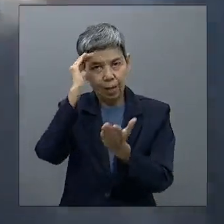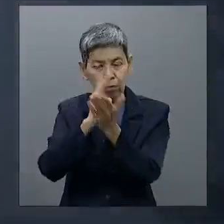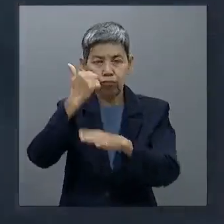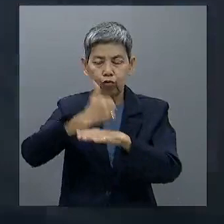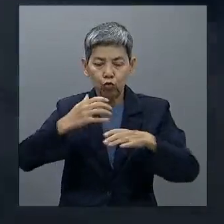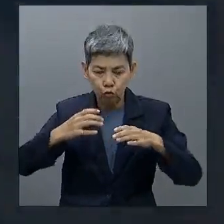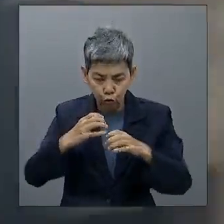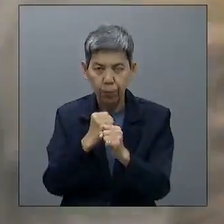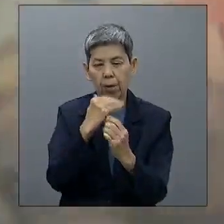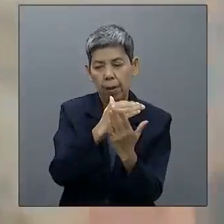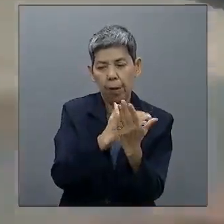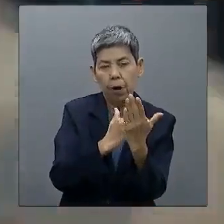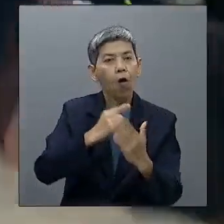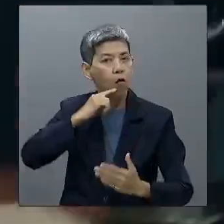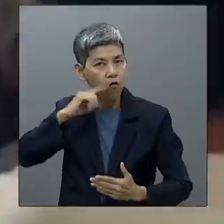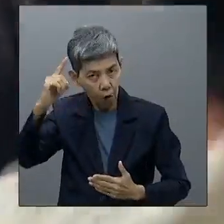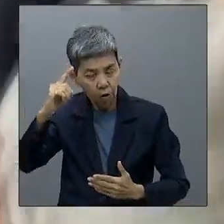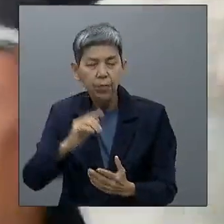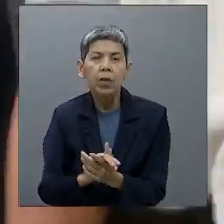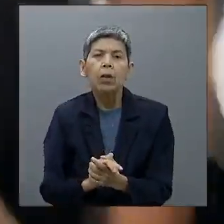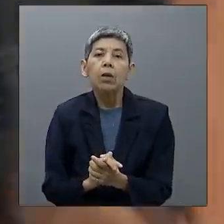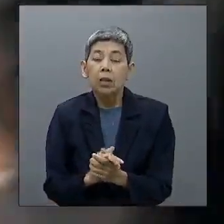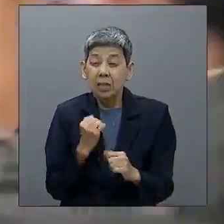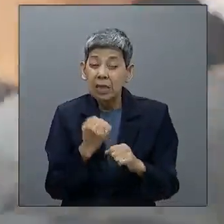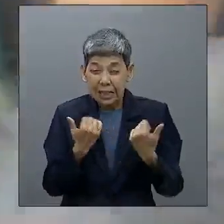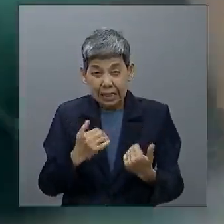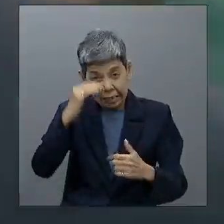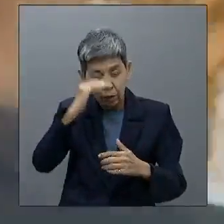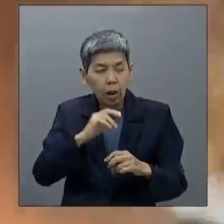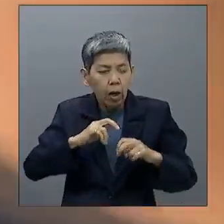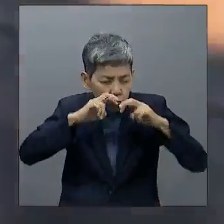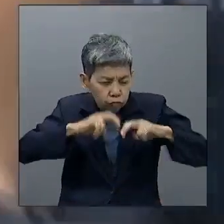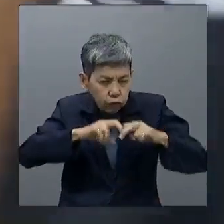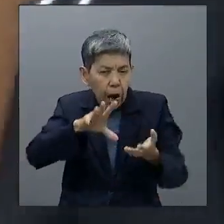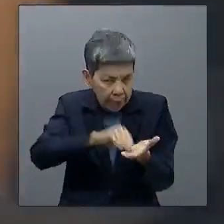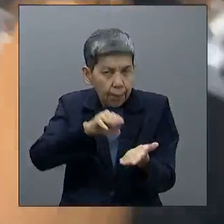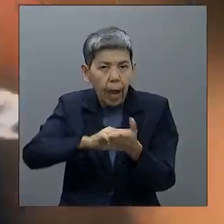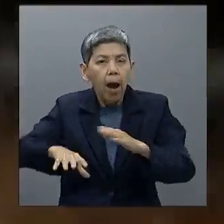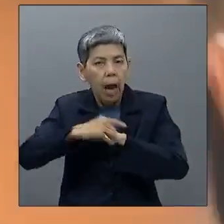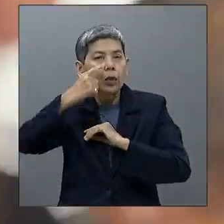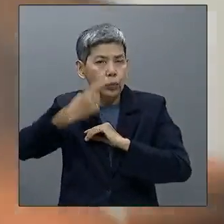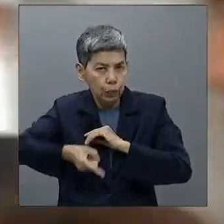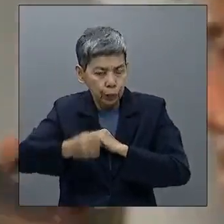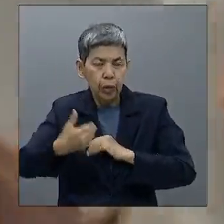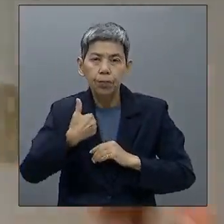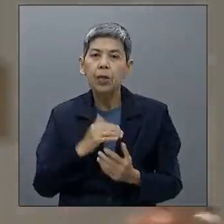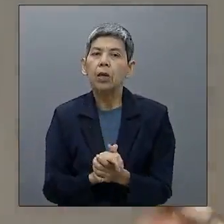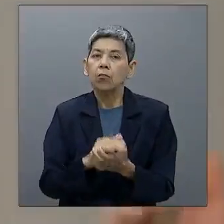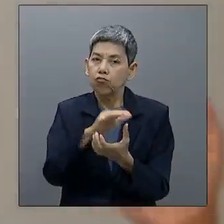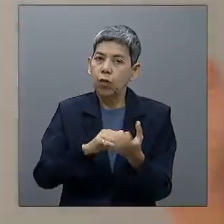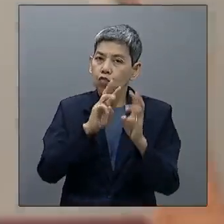สรุปสำนวนก่อนส่งฟ้องแต่ในทางการสอบสวนจะยังคงเดินหน้าต่อนะคะมีทั้งเว็บพนัน